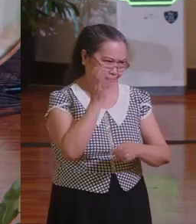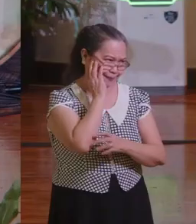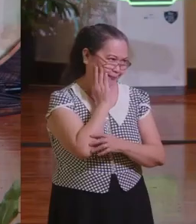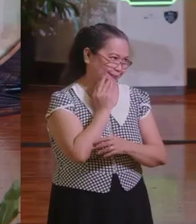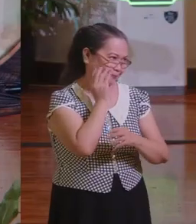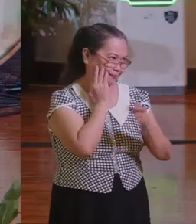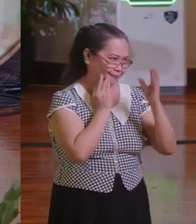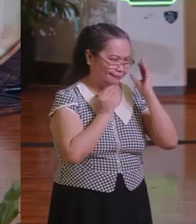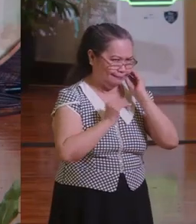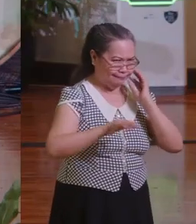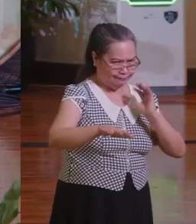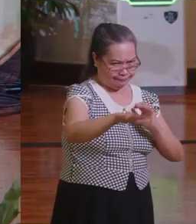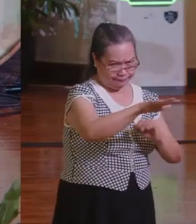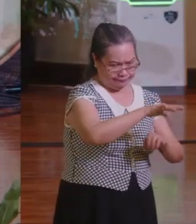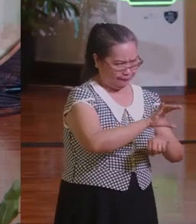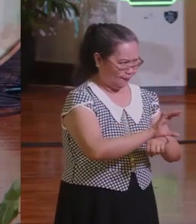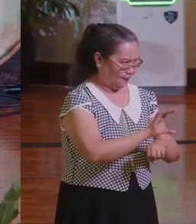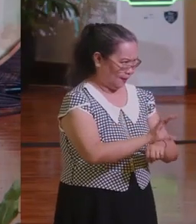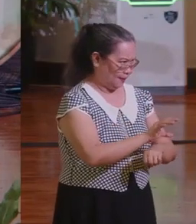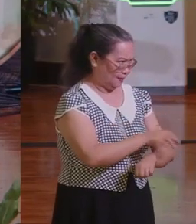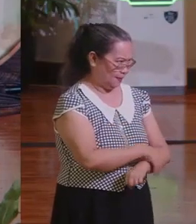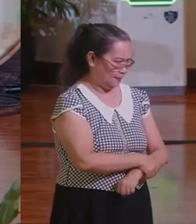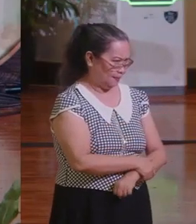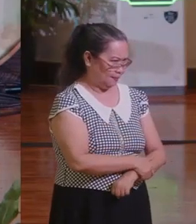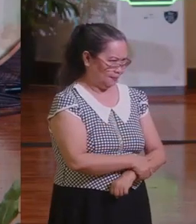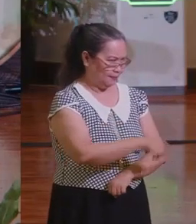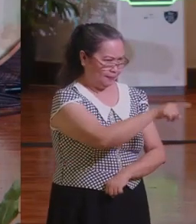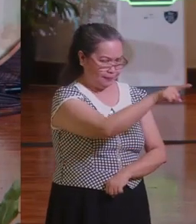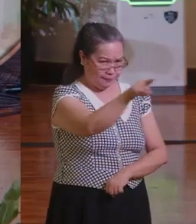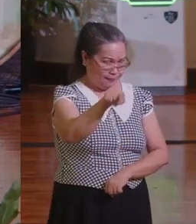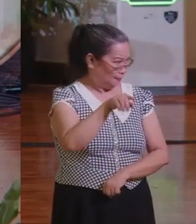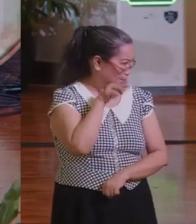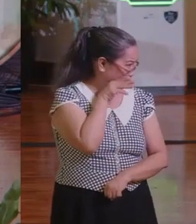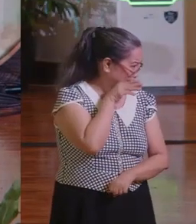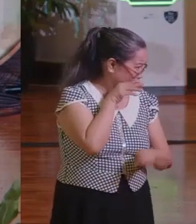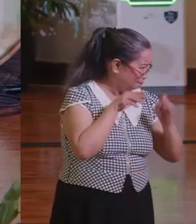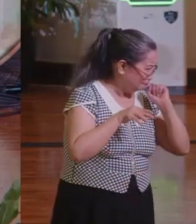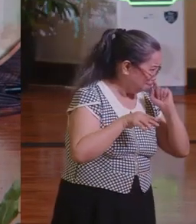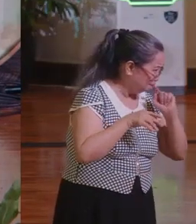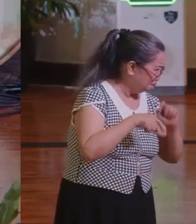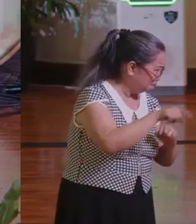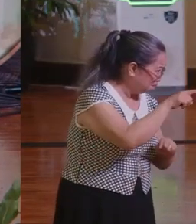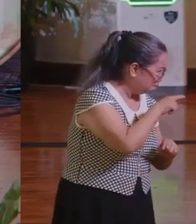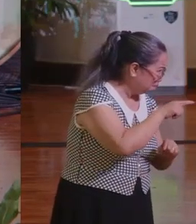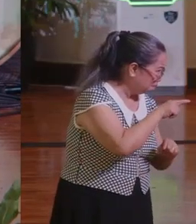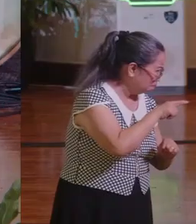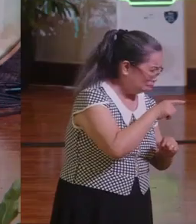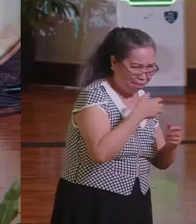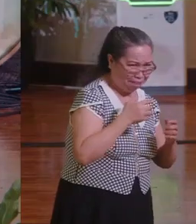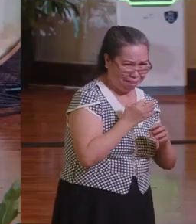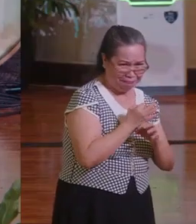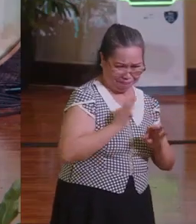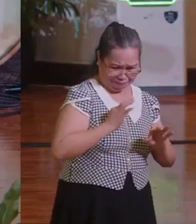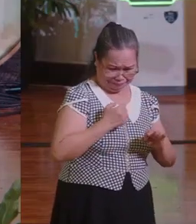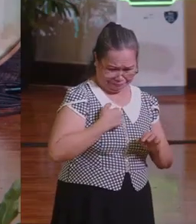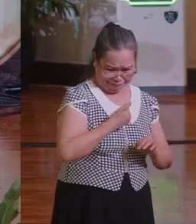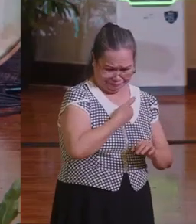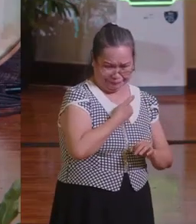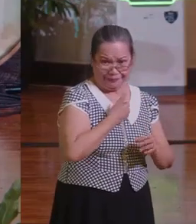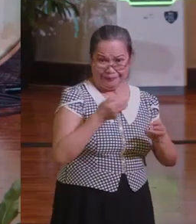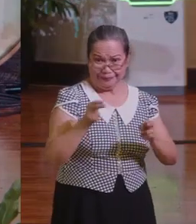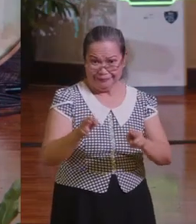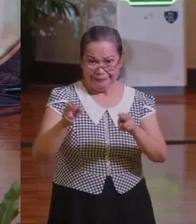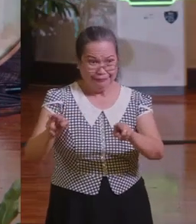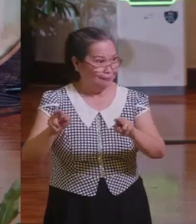mga kasama sa church. Tayo pong magkakapatid sa pananampalataya, hindi po tayo exempt sa mga nangyayari sa